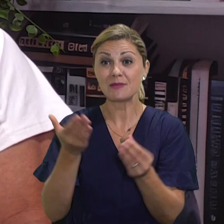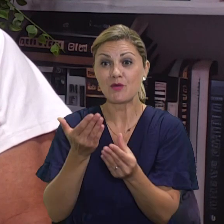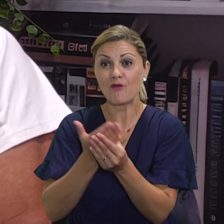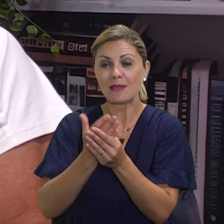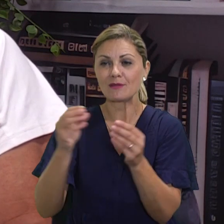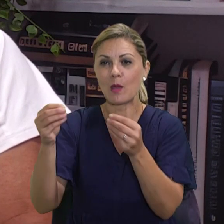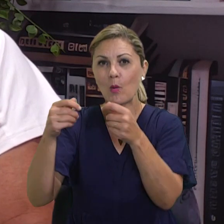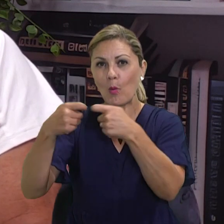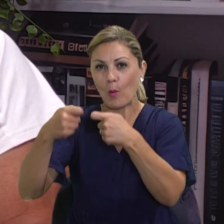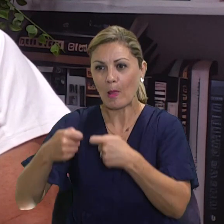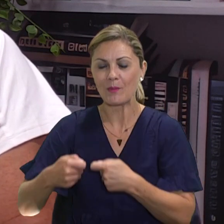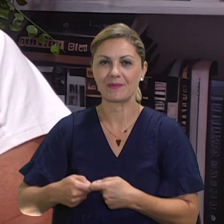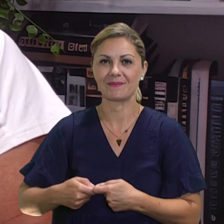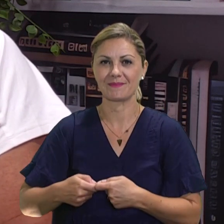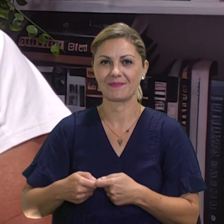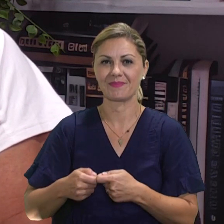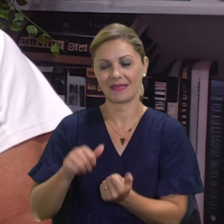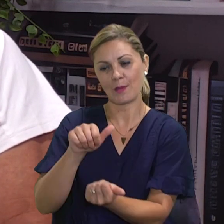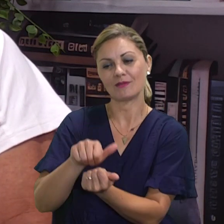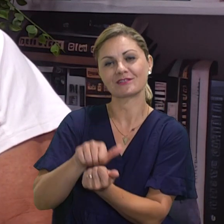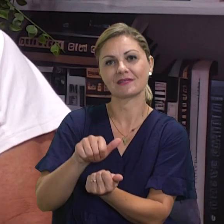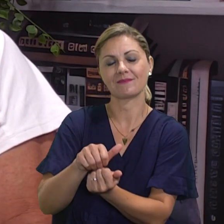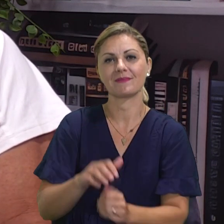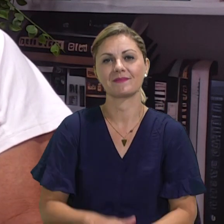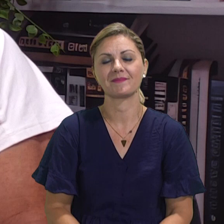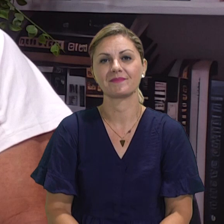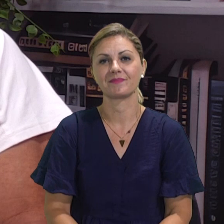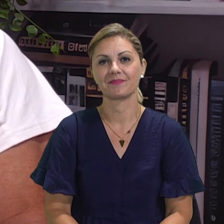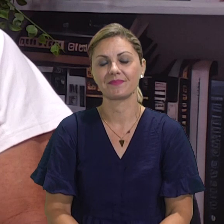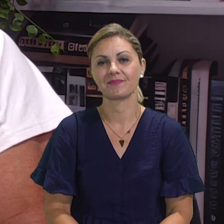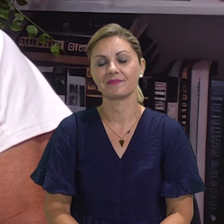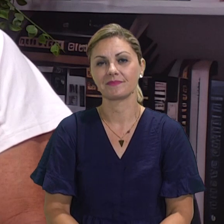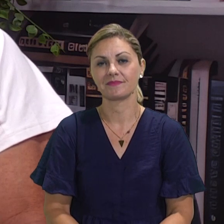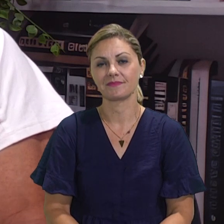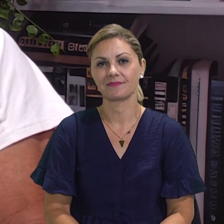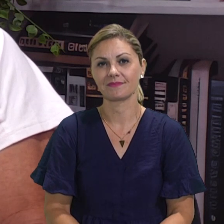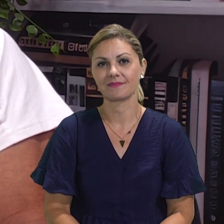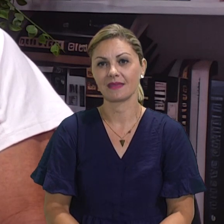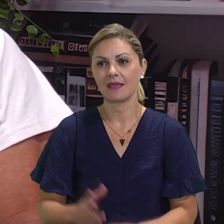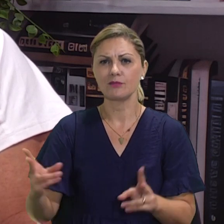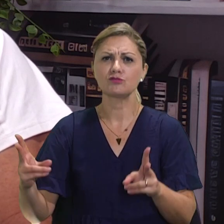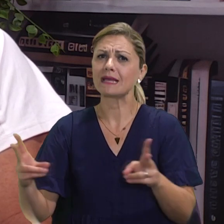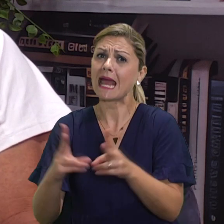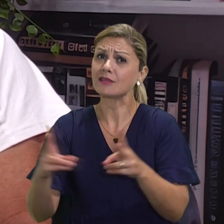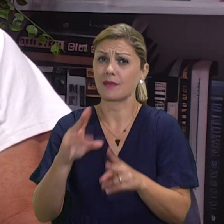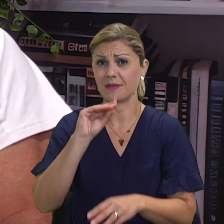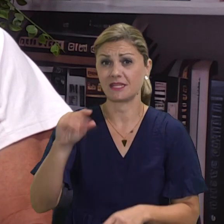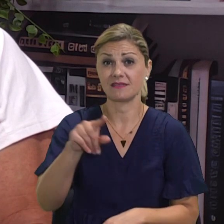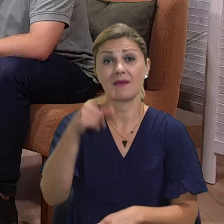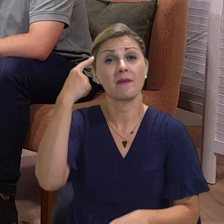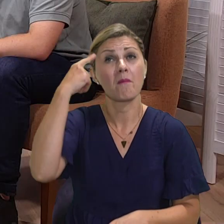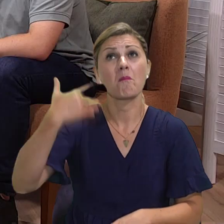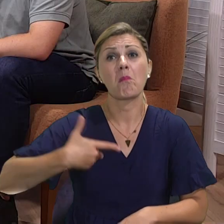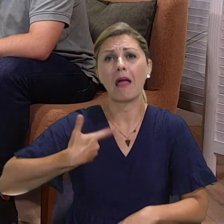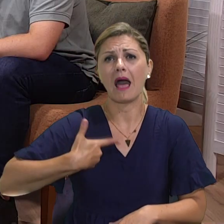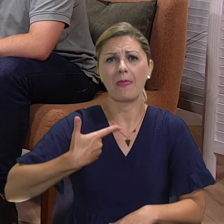manifestacija. I tu bi volio to složiti, zašto govorim, to su vam te priče, malo kraće priče, do jednu stranicu, dvi,